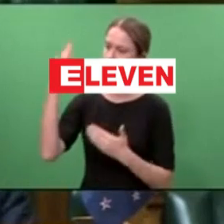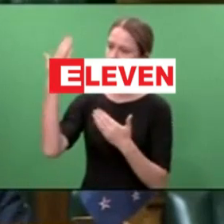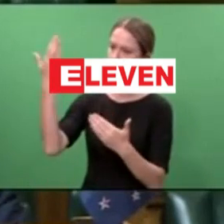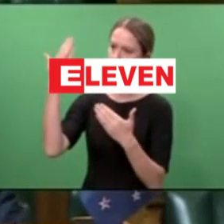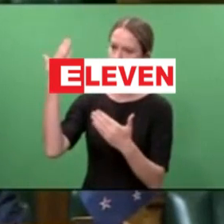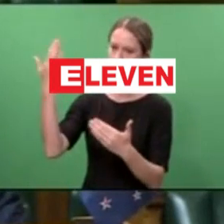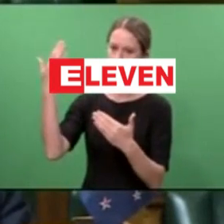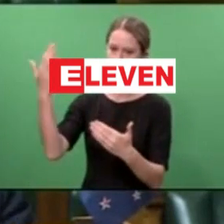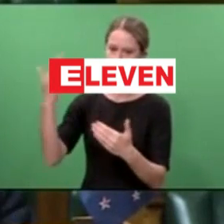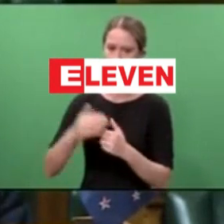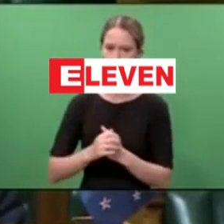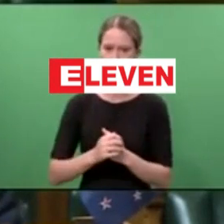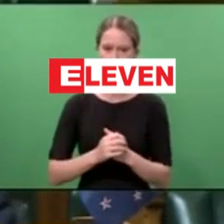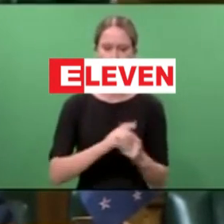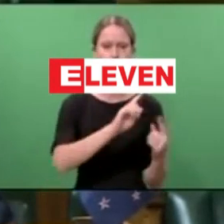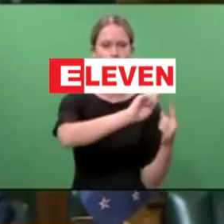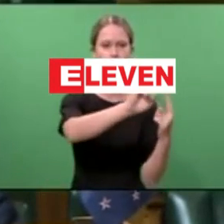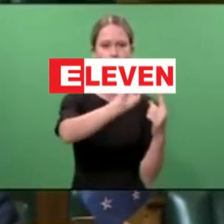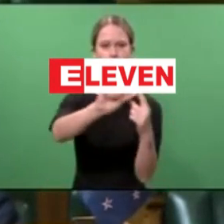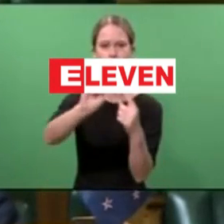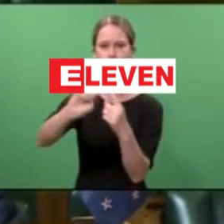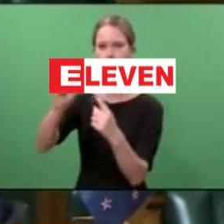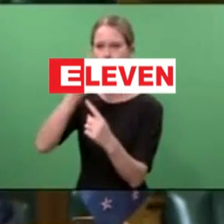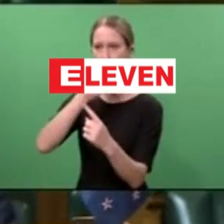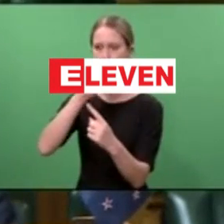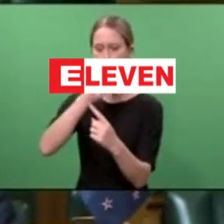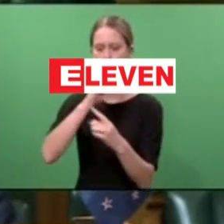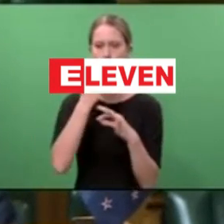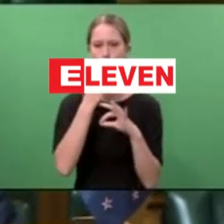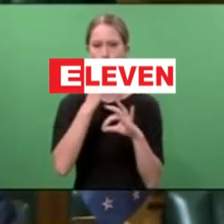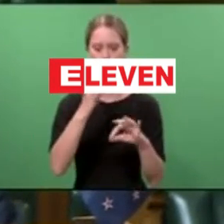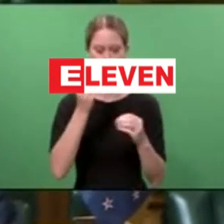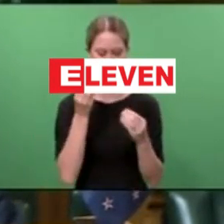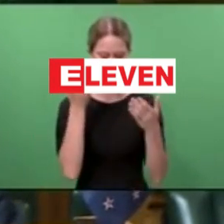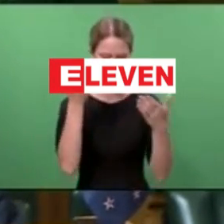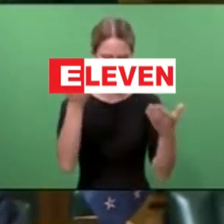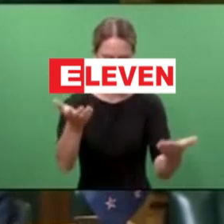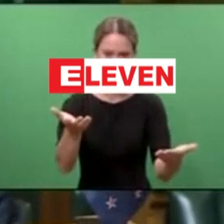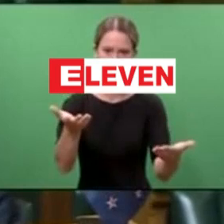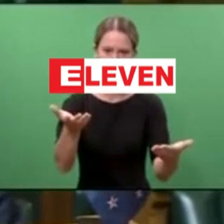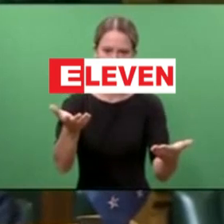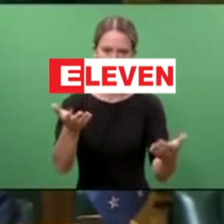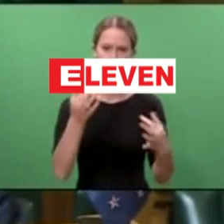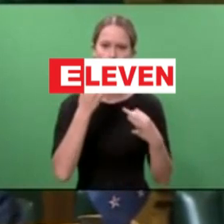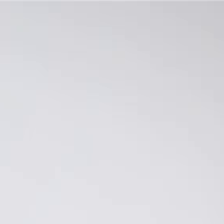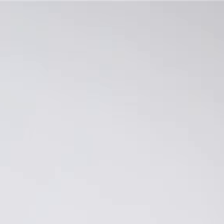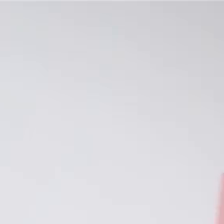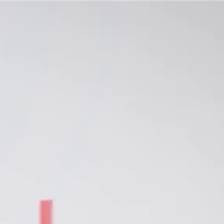platform တွေအနေနဲ့အကြမ်းဖက်မှုကိုနှိမ်နင်းရမှာပို့ပြီးအထောက်ပေးကြဖို့ဝန်ကြီးချုပ်ကတိုက်တွန်းခဲ့ပါတယ်။